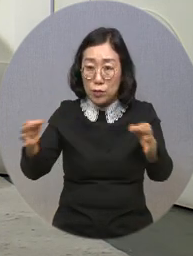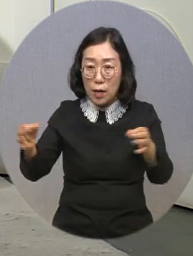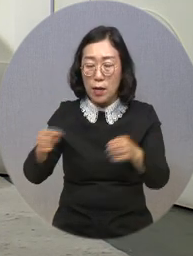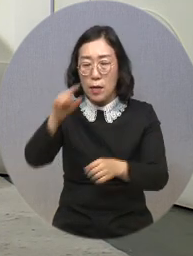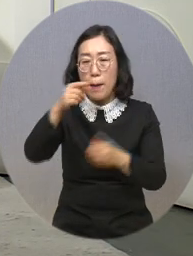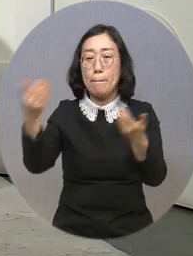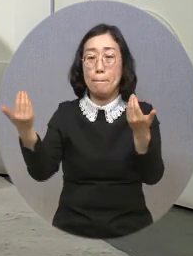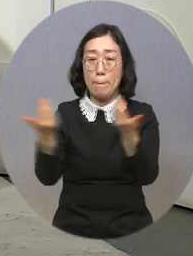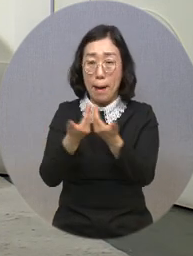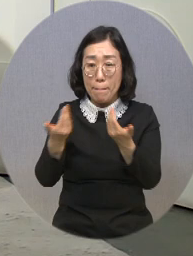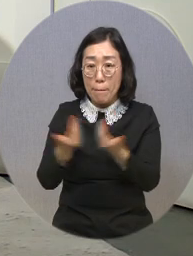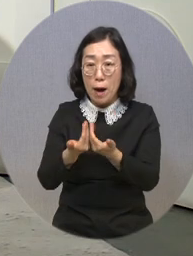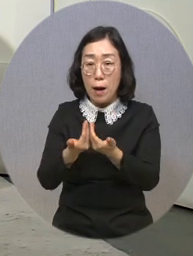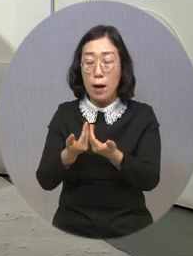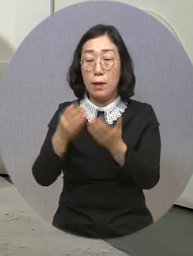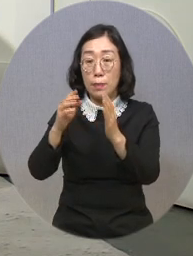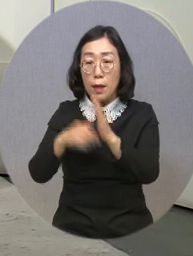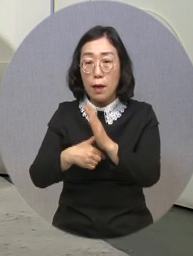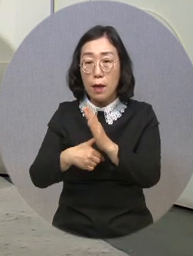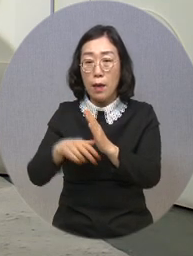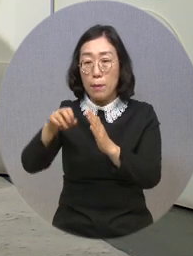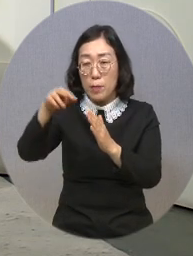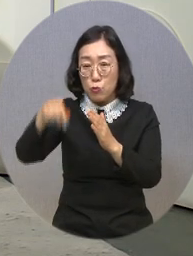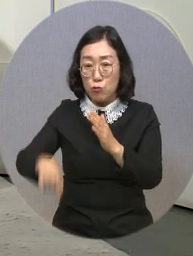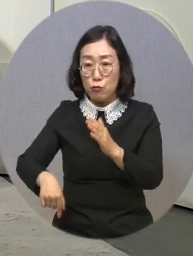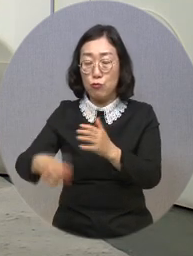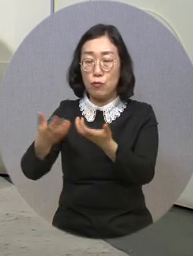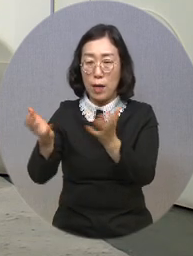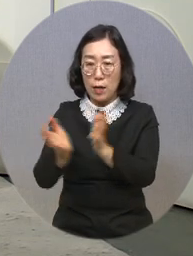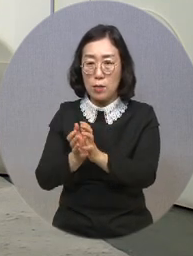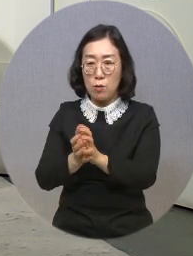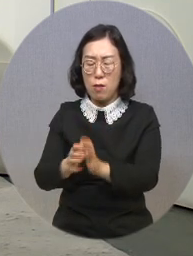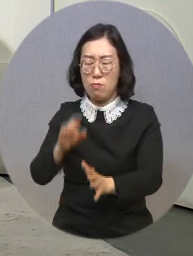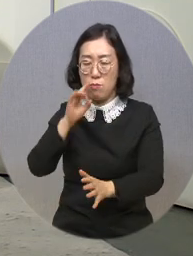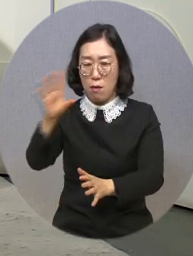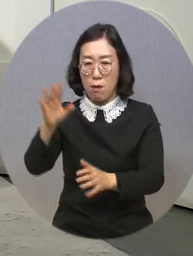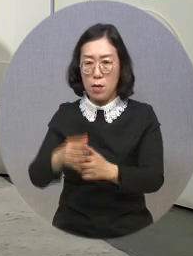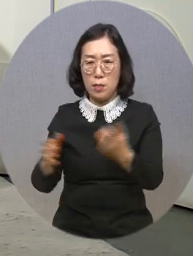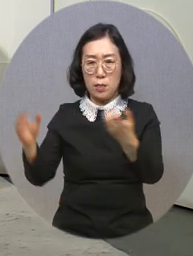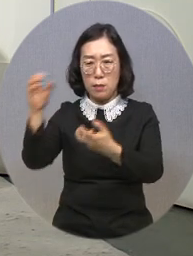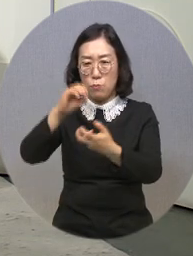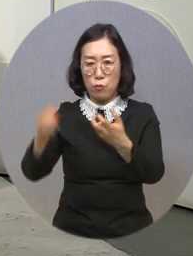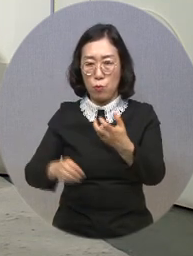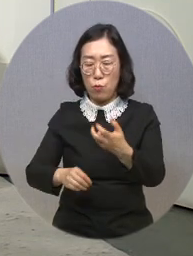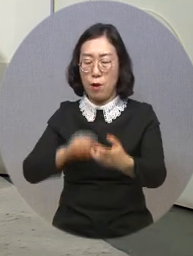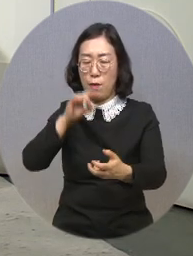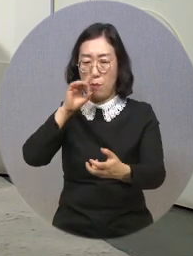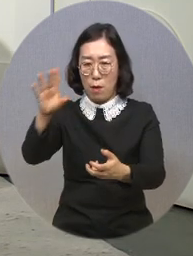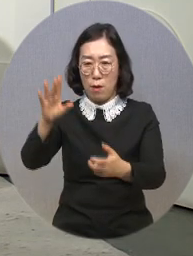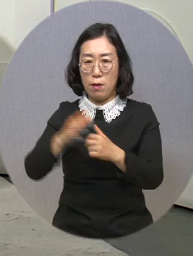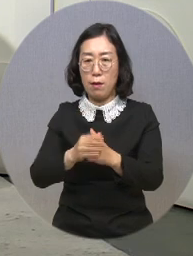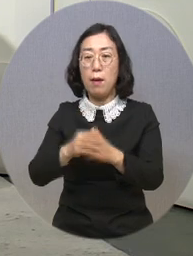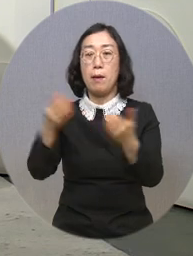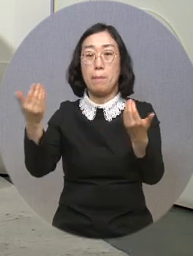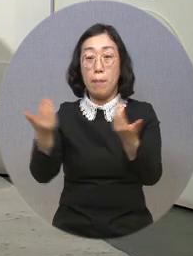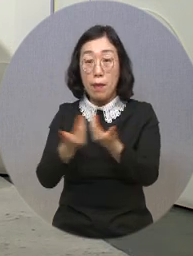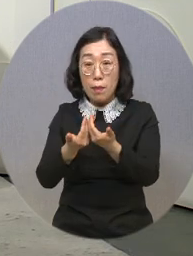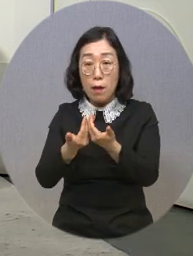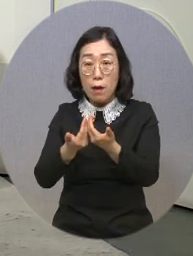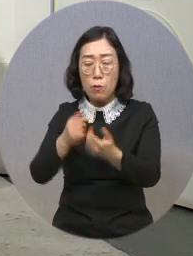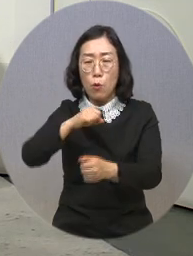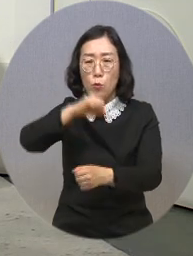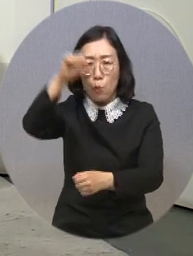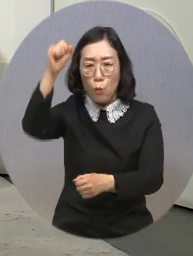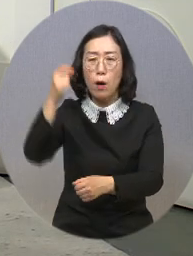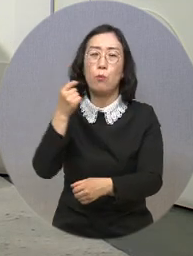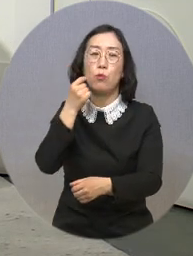서로 대치가 된 거예요. 근데 민주당에서 절대 이거 저 70% 하는 건 통과 못 시키겠다. 반대를 해가지고 통과가 안